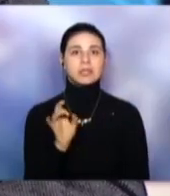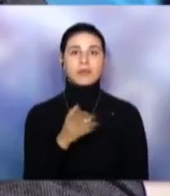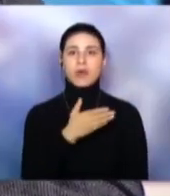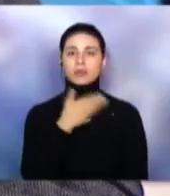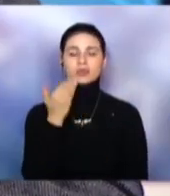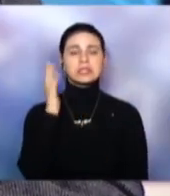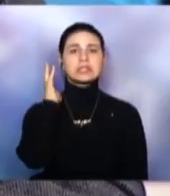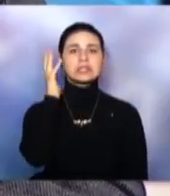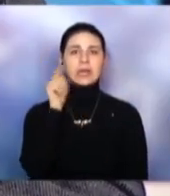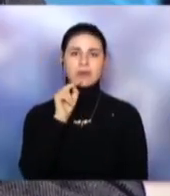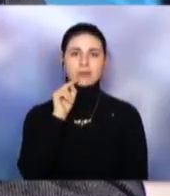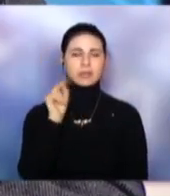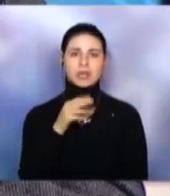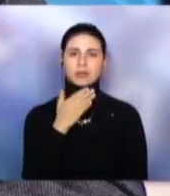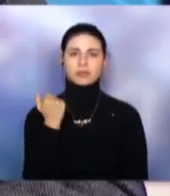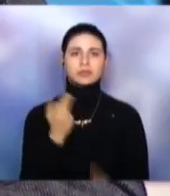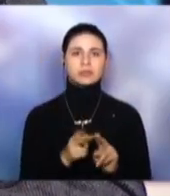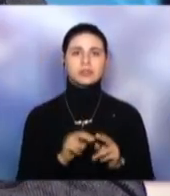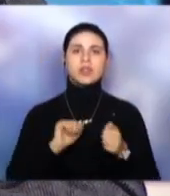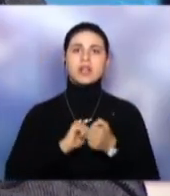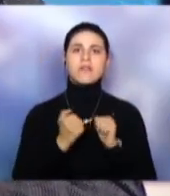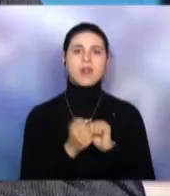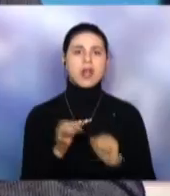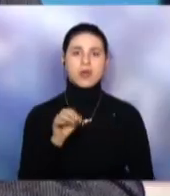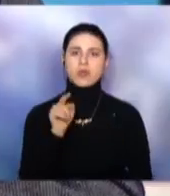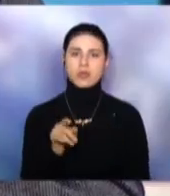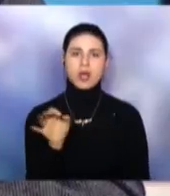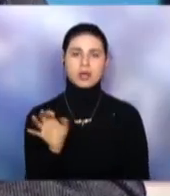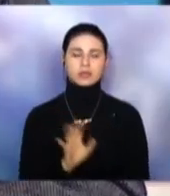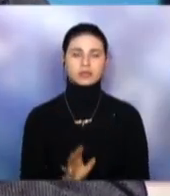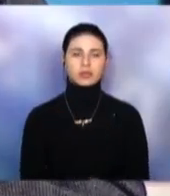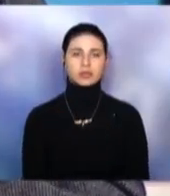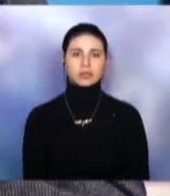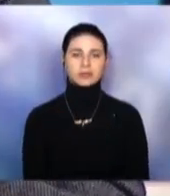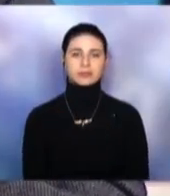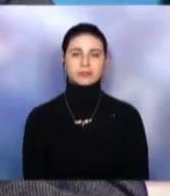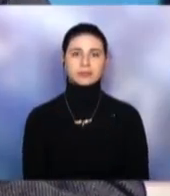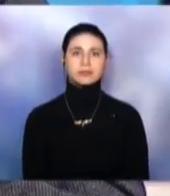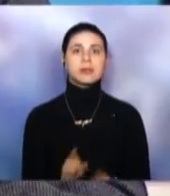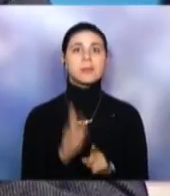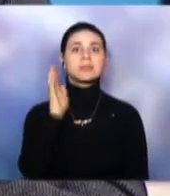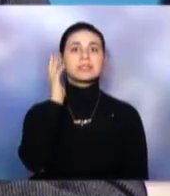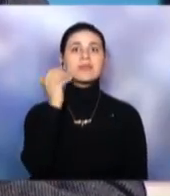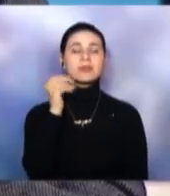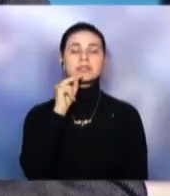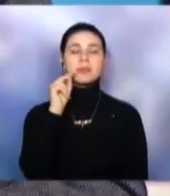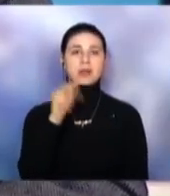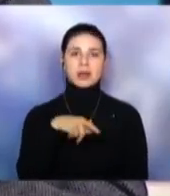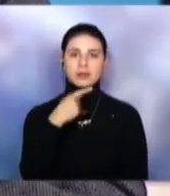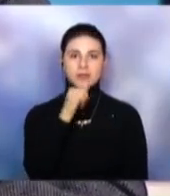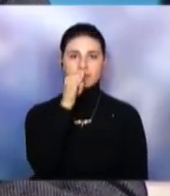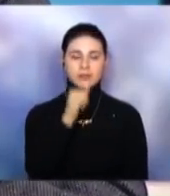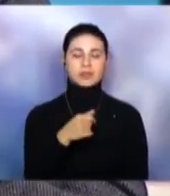აპელირება კენჭზე ამ შემთხვევაში არ არის სწორი განვიხილოთ რეზისტენტული წნევის მიზეზად.